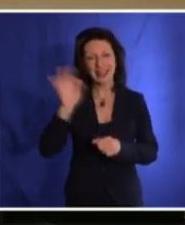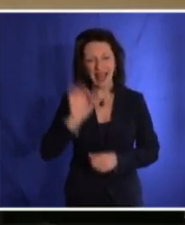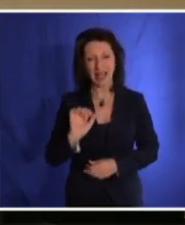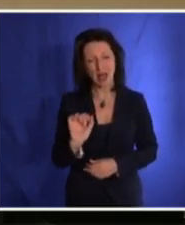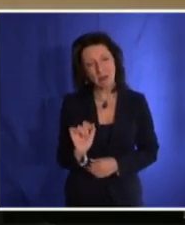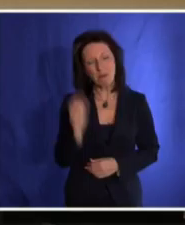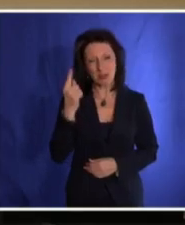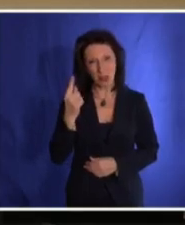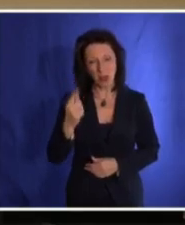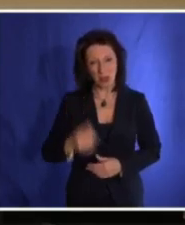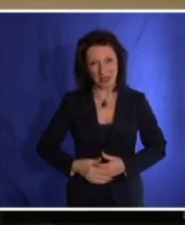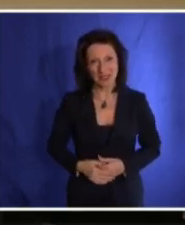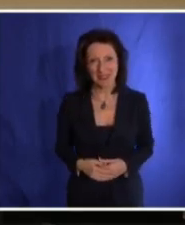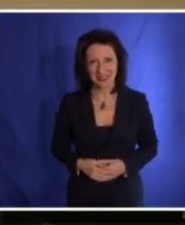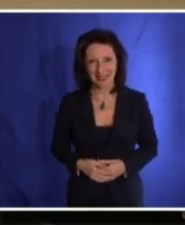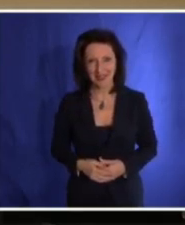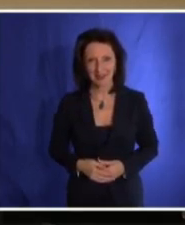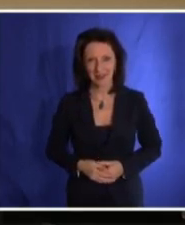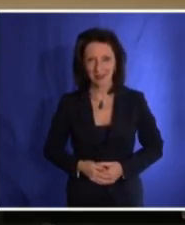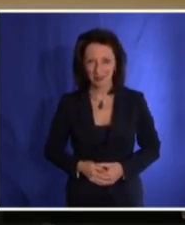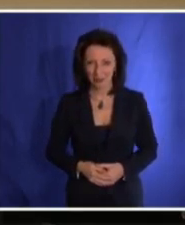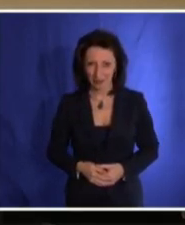an diesem ganz besonderen Tag.